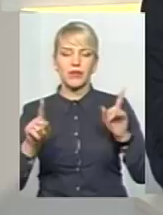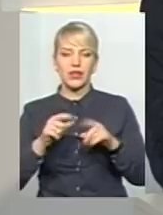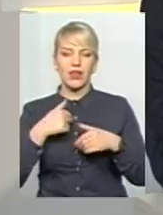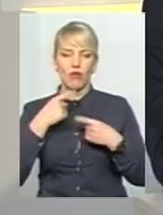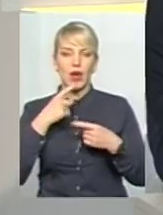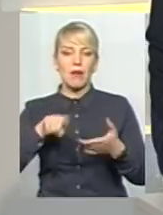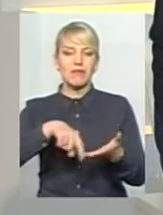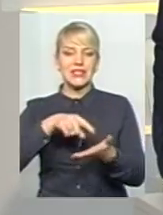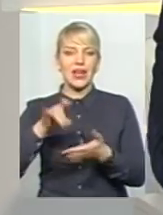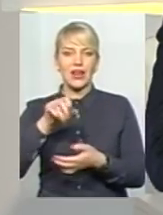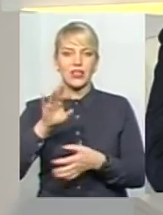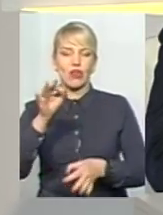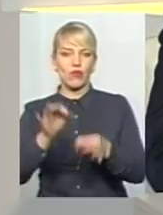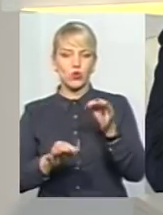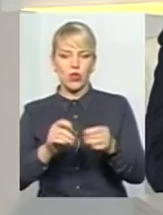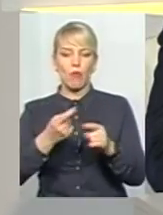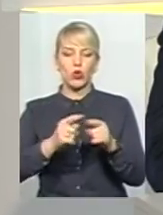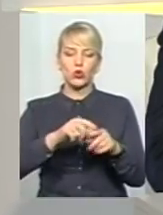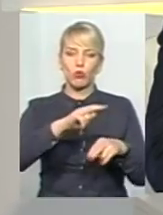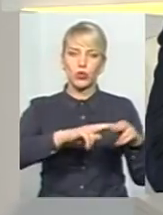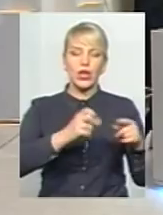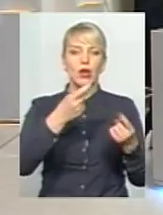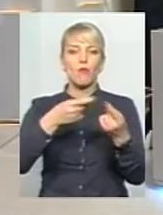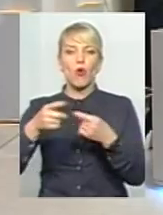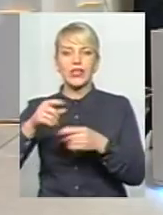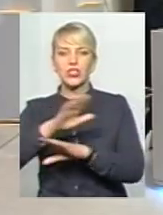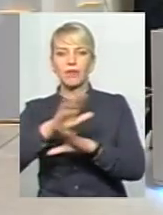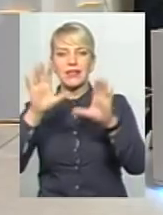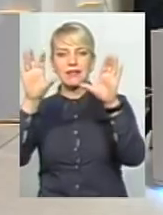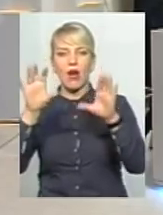судах по цьому будівництву, як і по багатьох інших незаконних, частину яких ми зупинили.